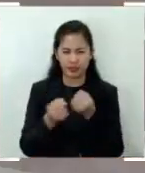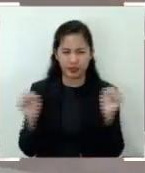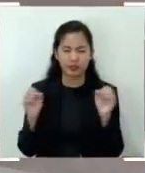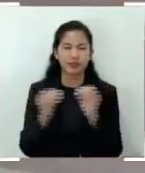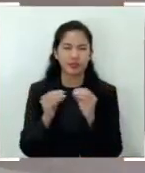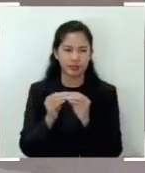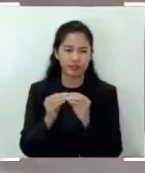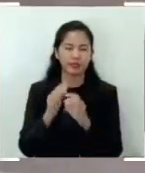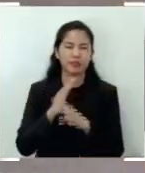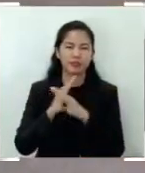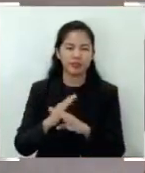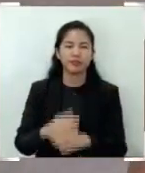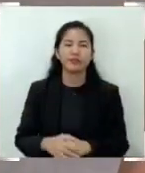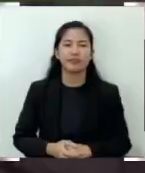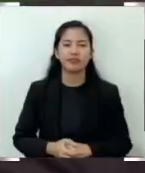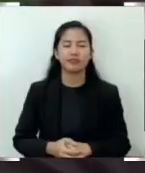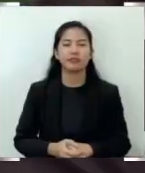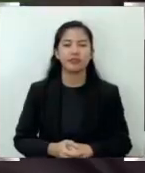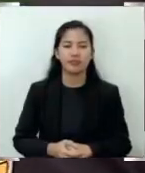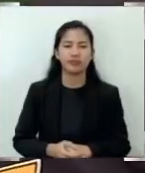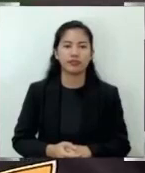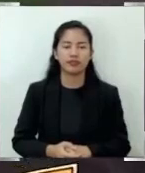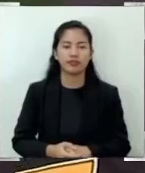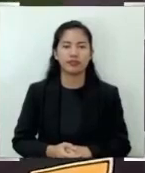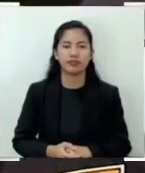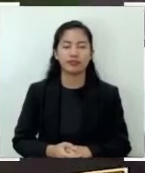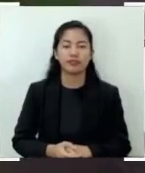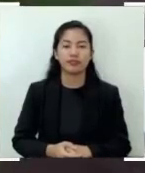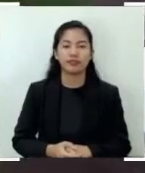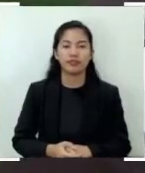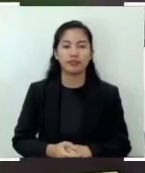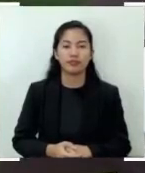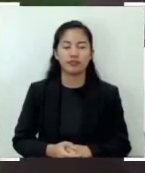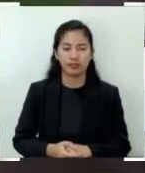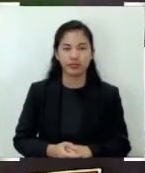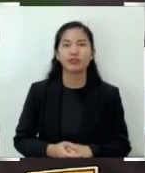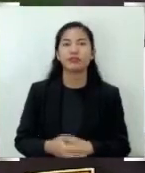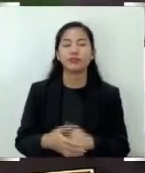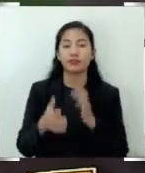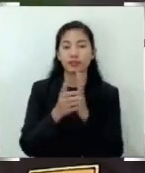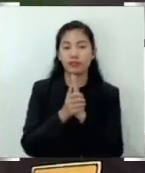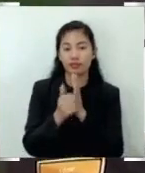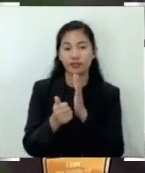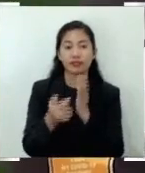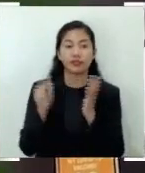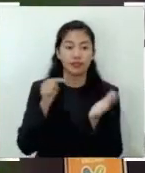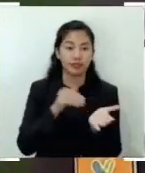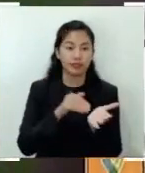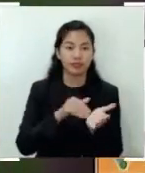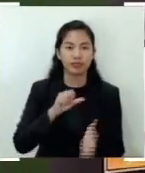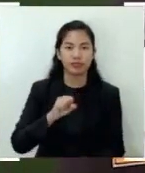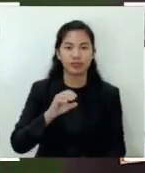dahil sure na protected po. Ang infectious disease specialist na si Dr. Ron Jean Sulante,